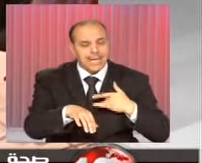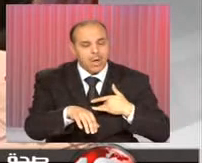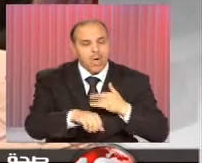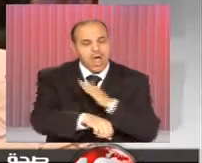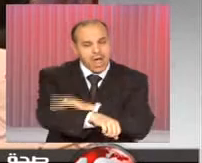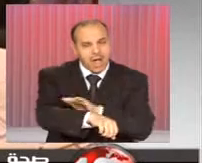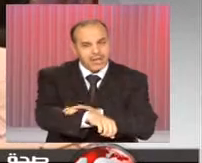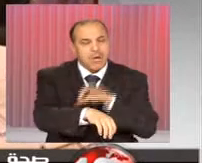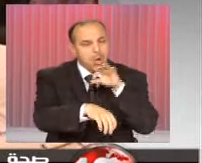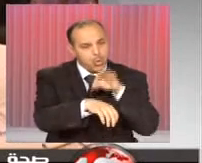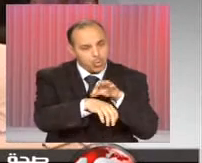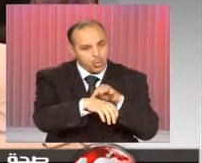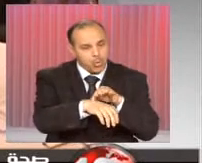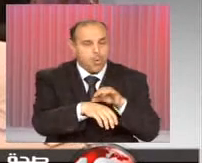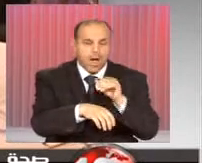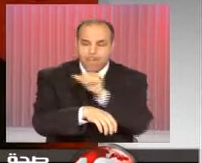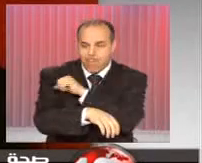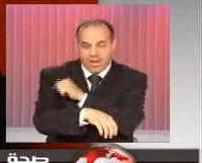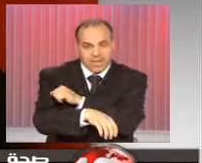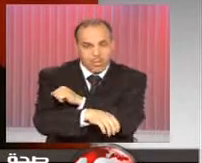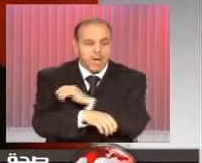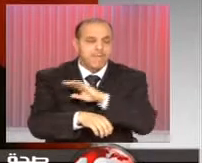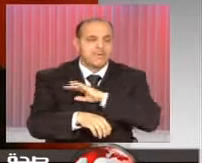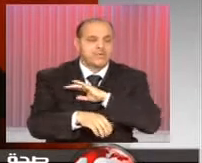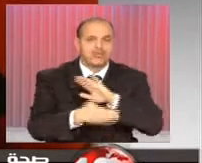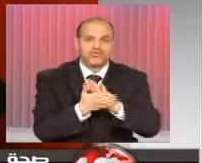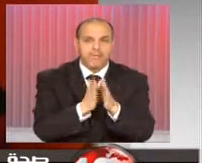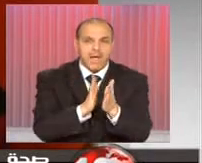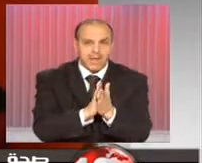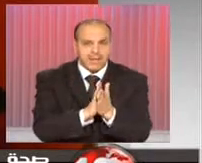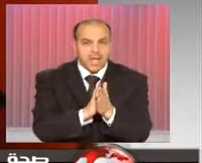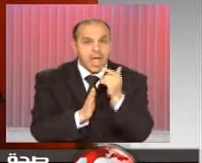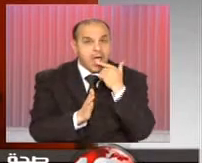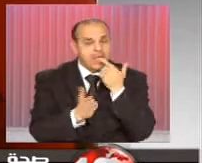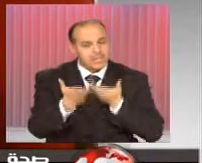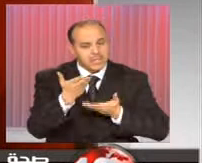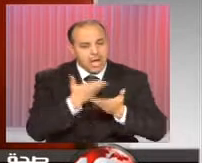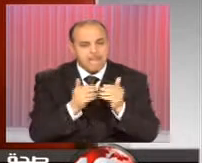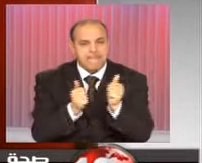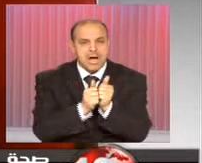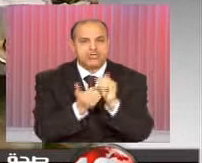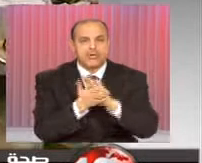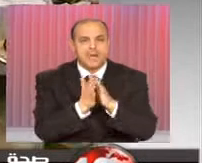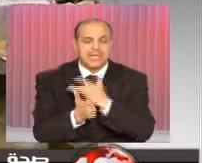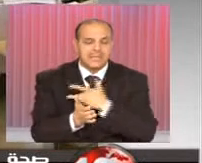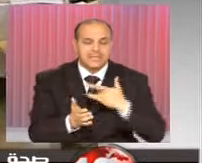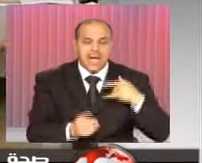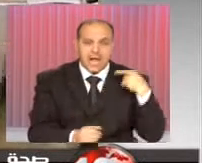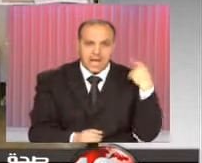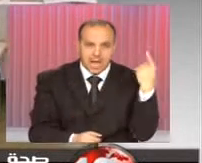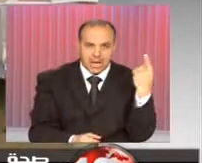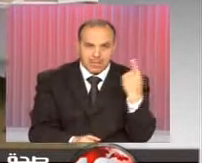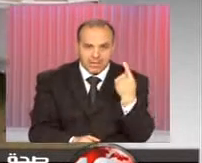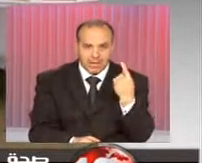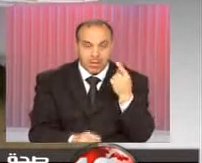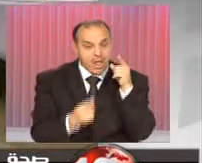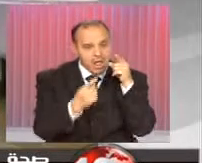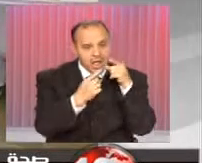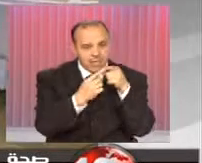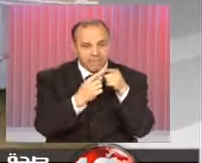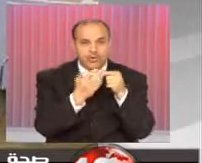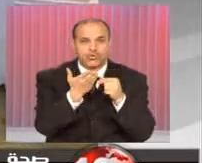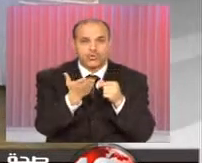ومهنيين من أطباء وممرضين وممثلي المجتمع المدني وبالتعاون مع منظمة الصحة العالمية، والهدف